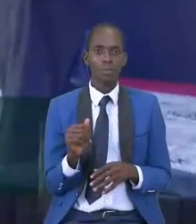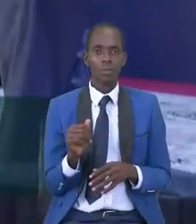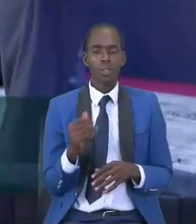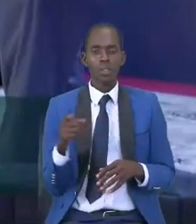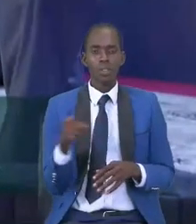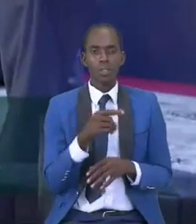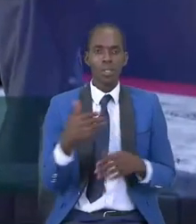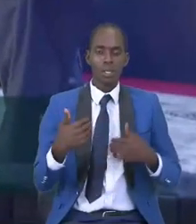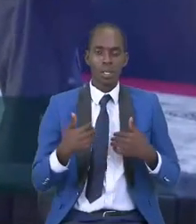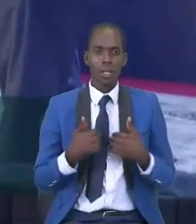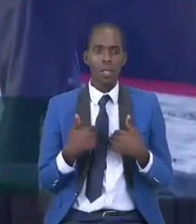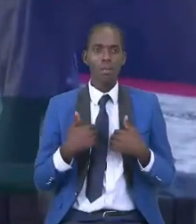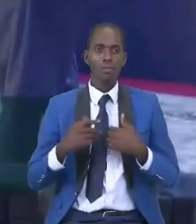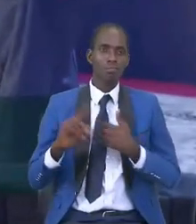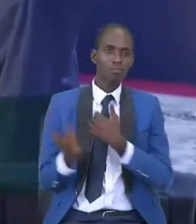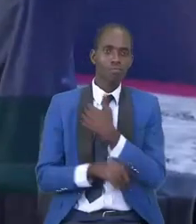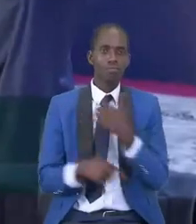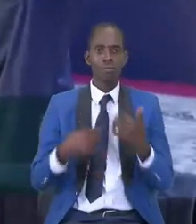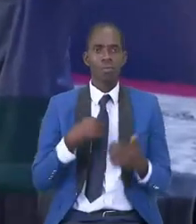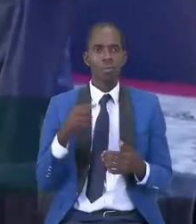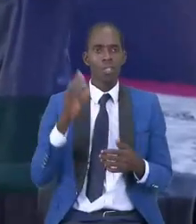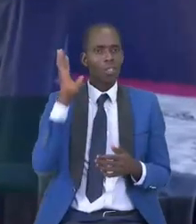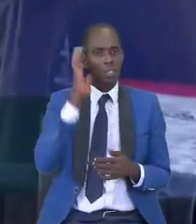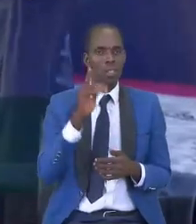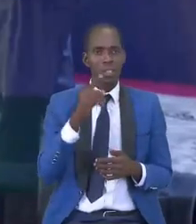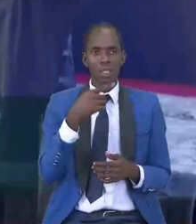de mal. On m'a battu, je ne sens rien.